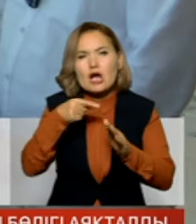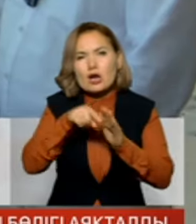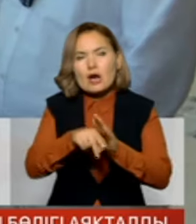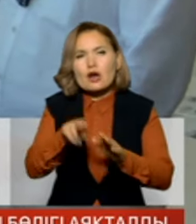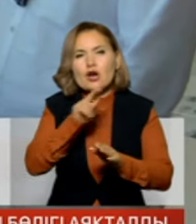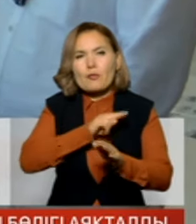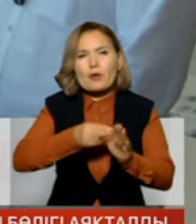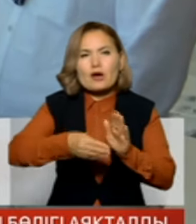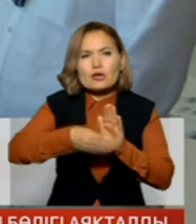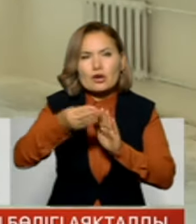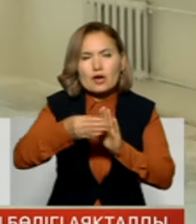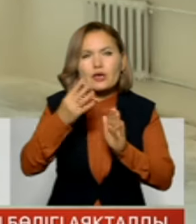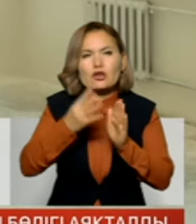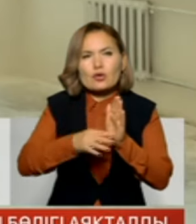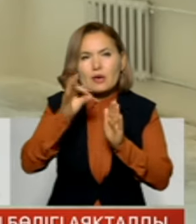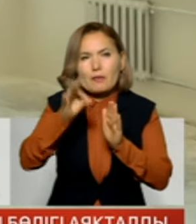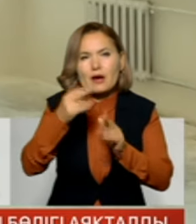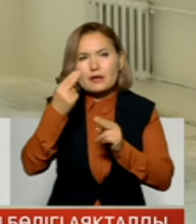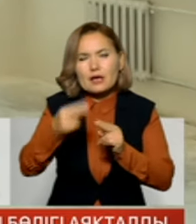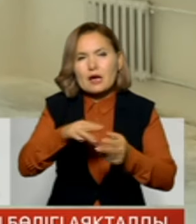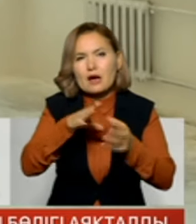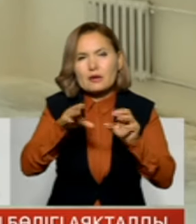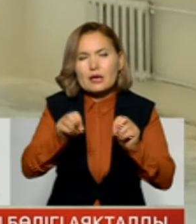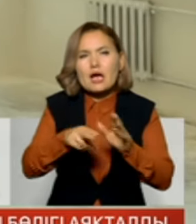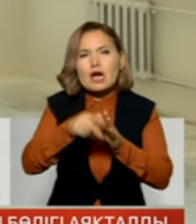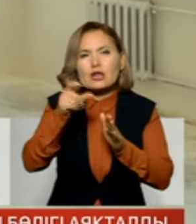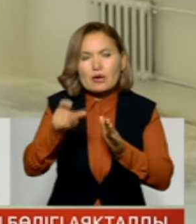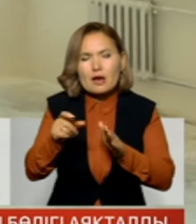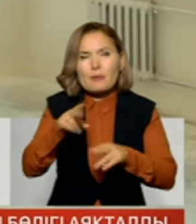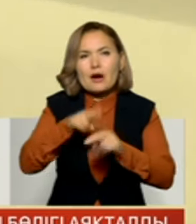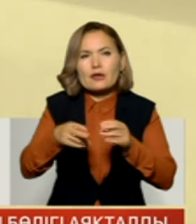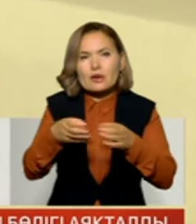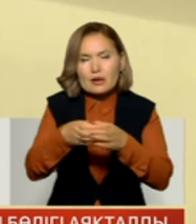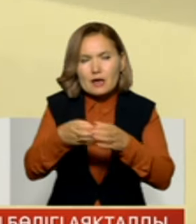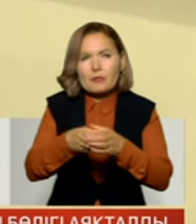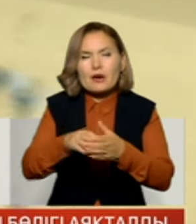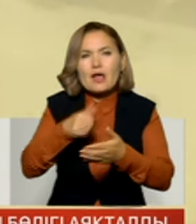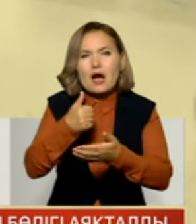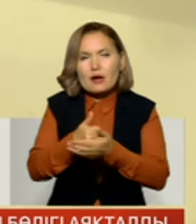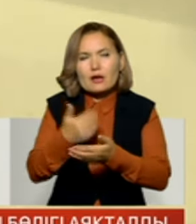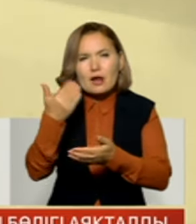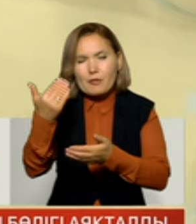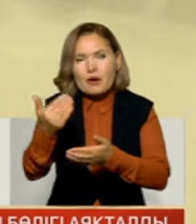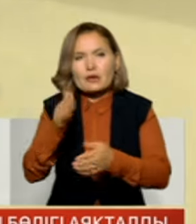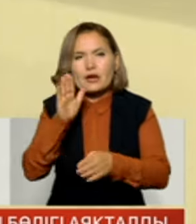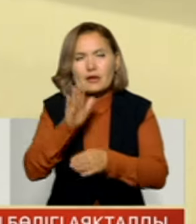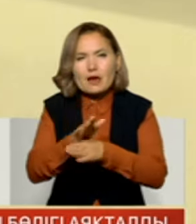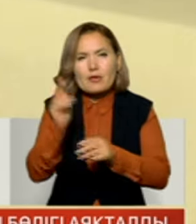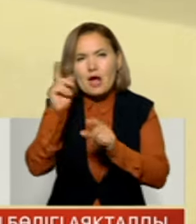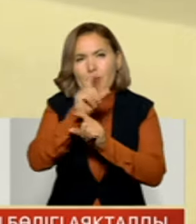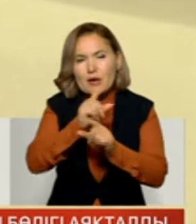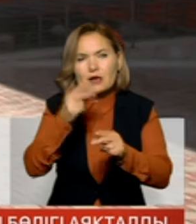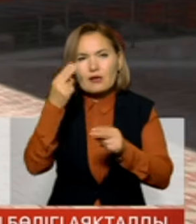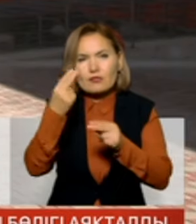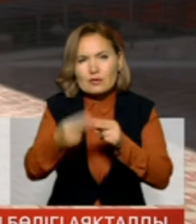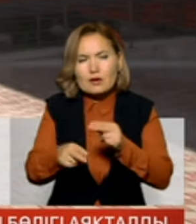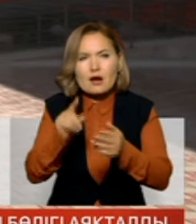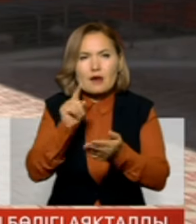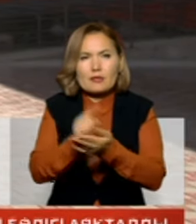ішкі жұмыстар 90%-ке аяқталған. Депутаттар мердігер мекеме басшысына мектепті жаңа оқу маусымына дейін аяқтауды